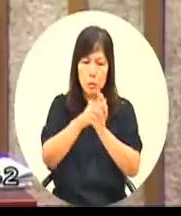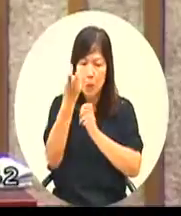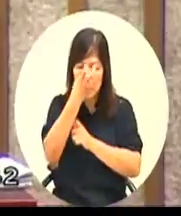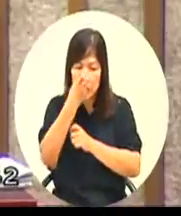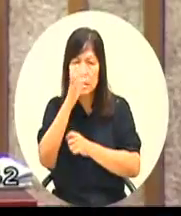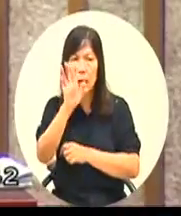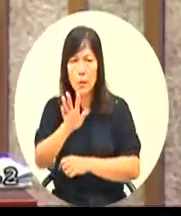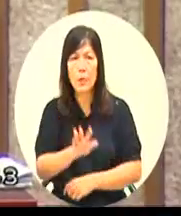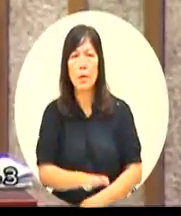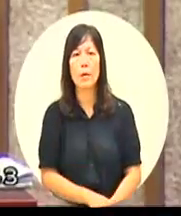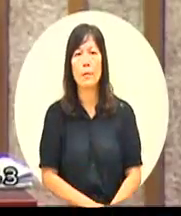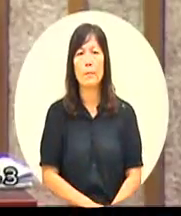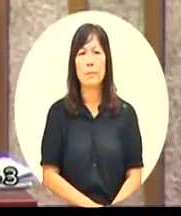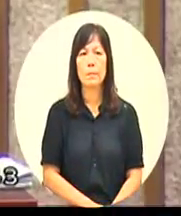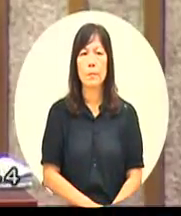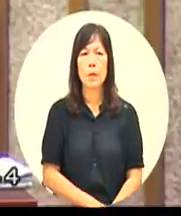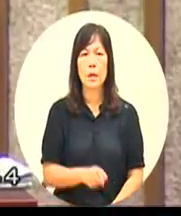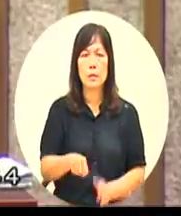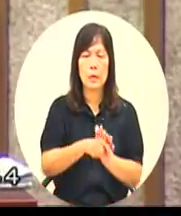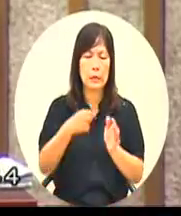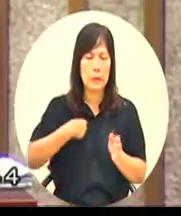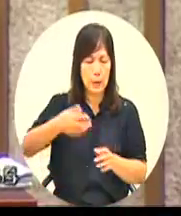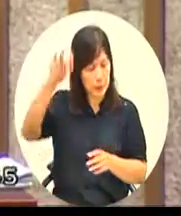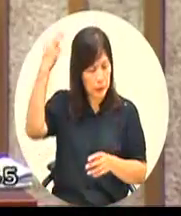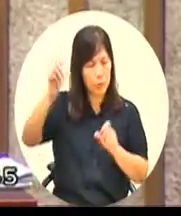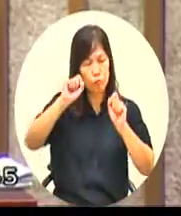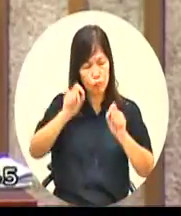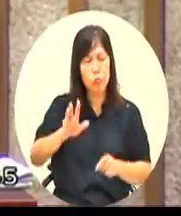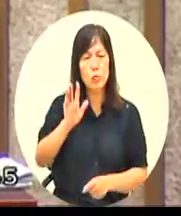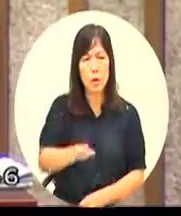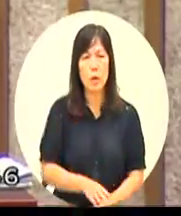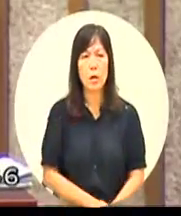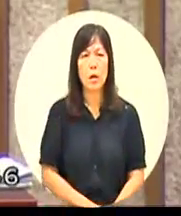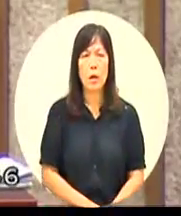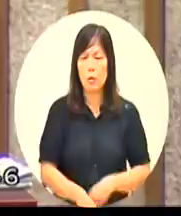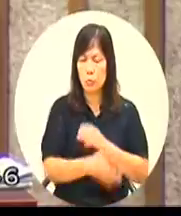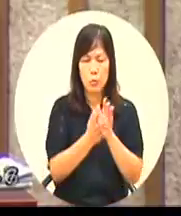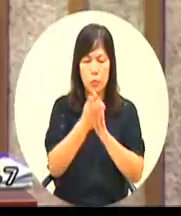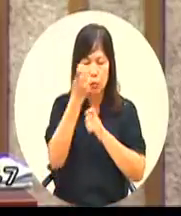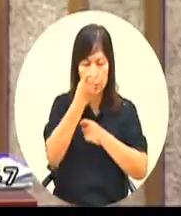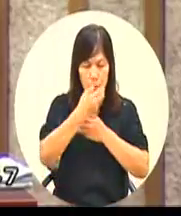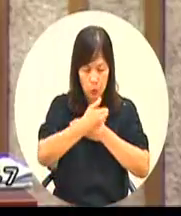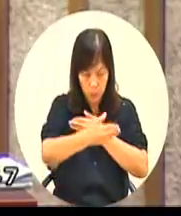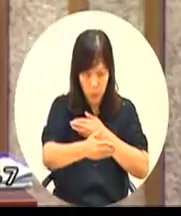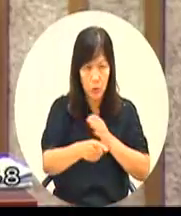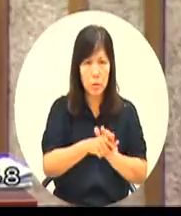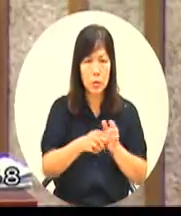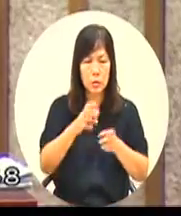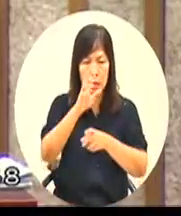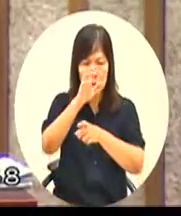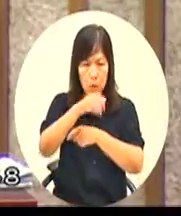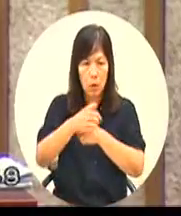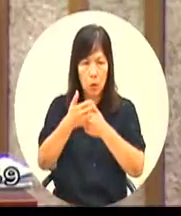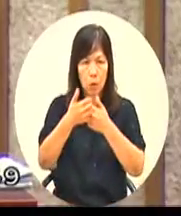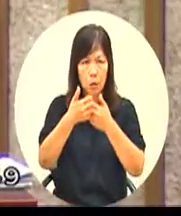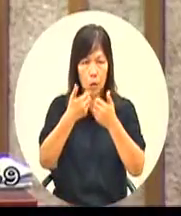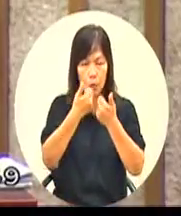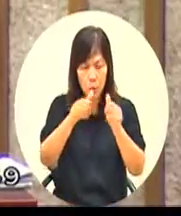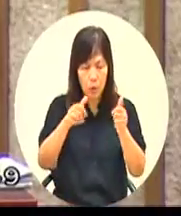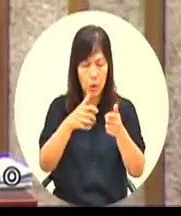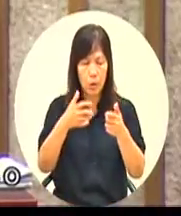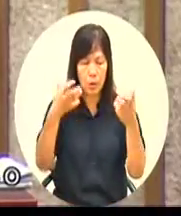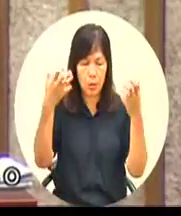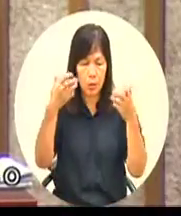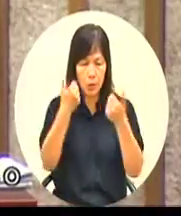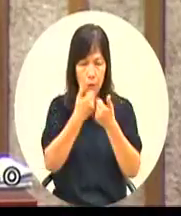验，这个是跟往年不一样的，这个整个检验的过程由那个农委会来负责这样子